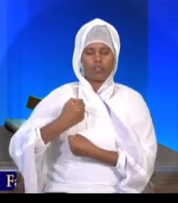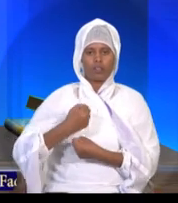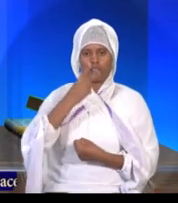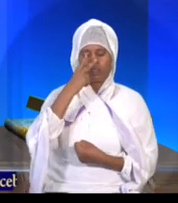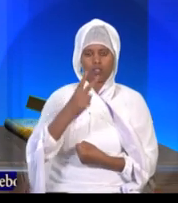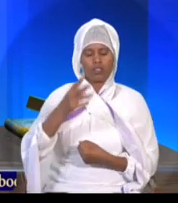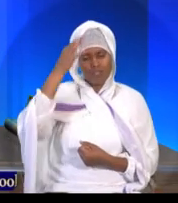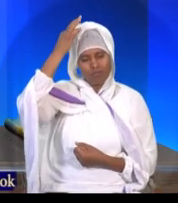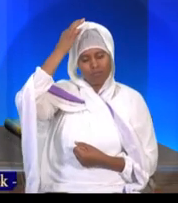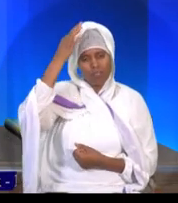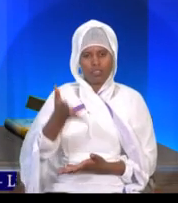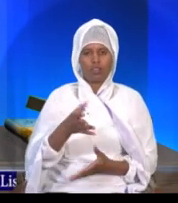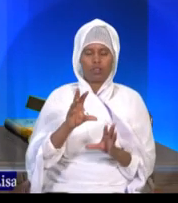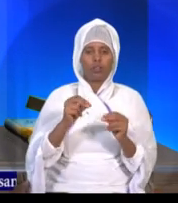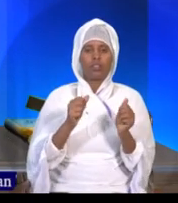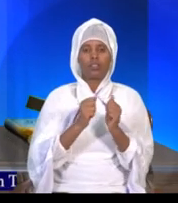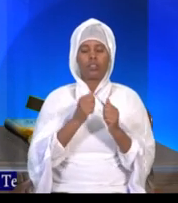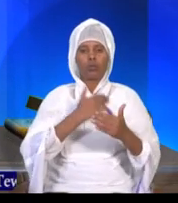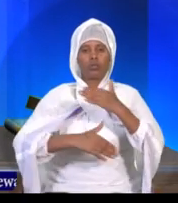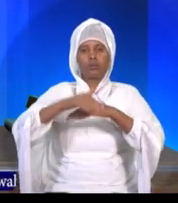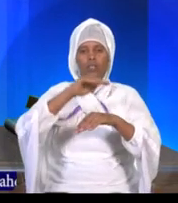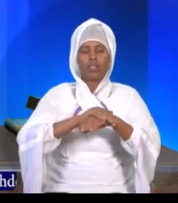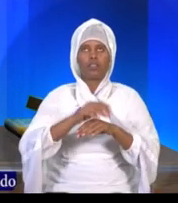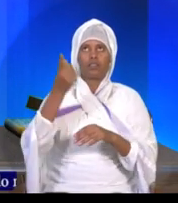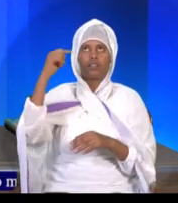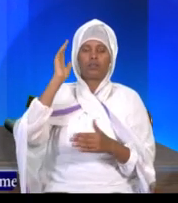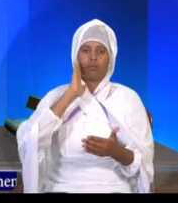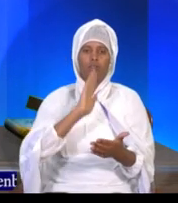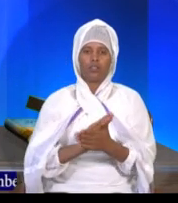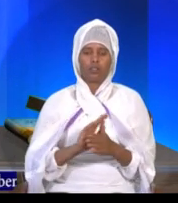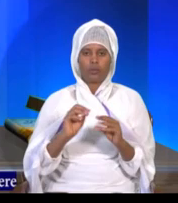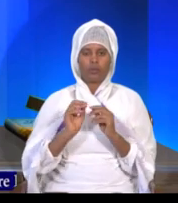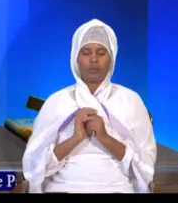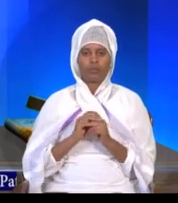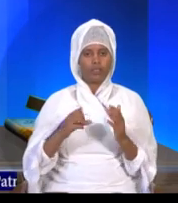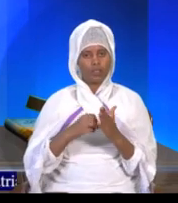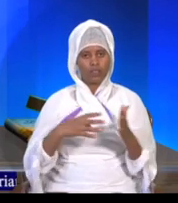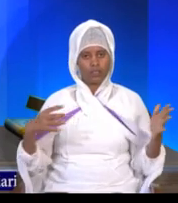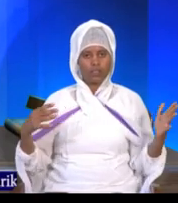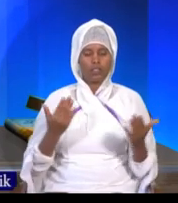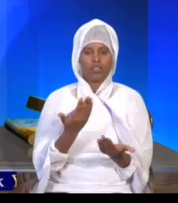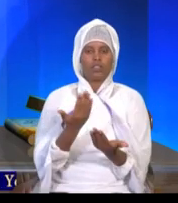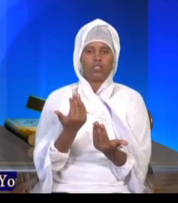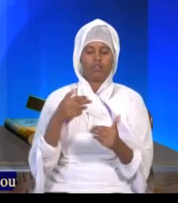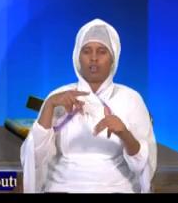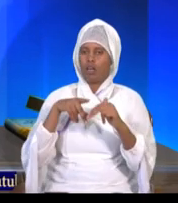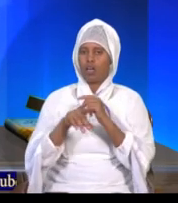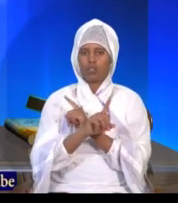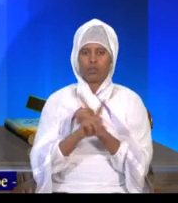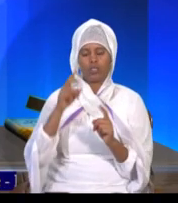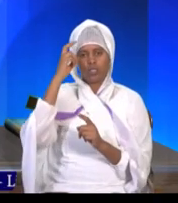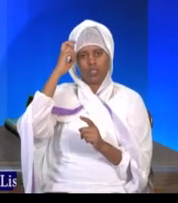ሓጢኣትና ክንፀጉር ርእስና እኳ እንተኾነ ካብኡ ዝበዝሕ ግን ምሕረት እግዚኣብሔር ኣሎ ስለዚ ተስፋ